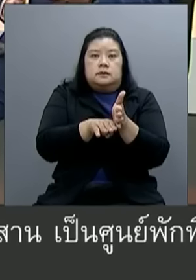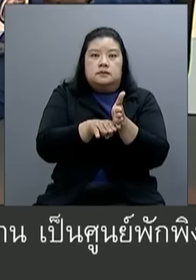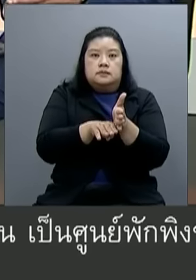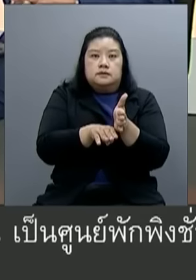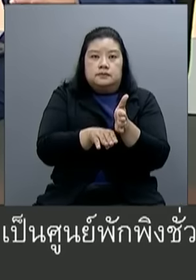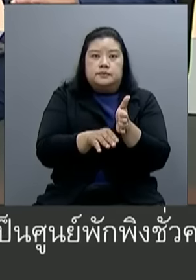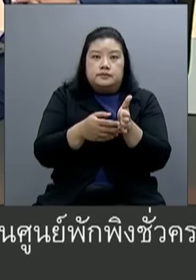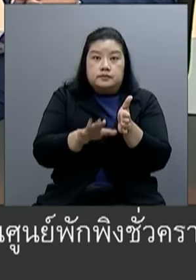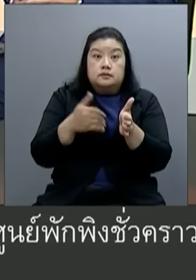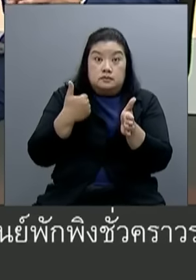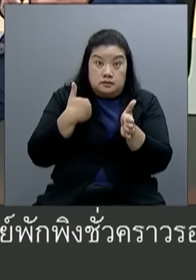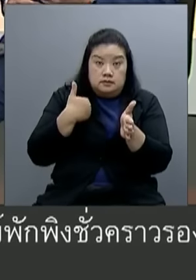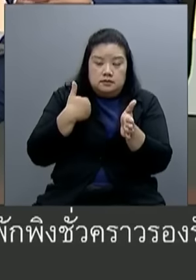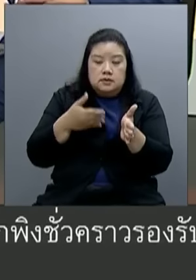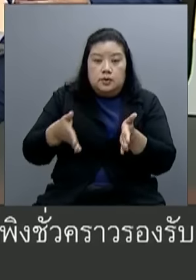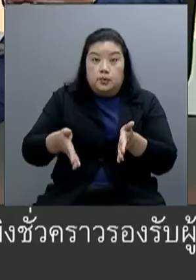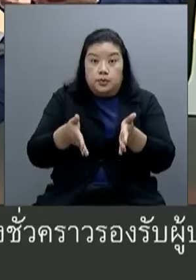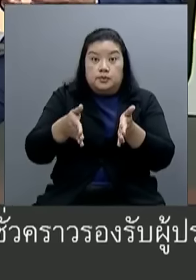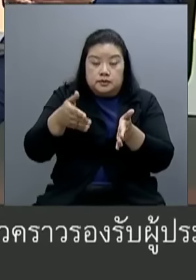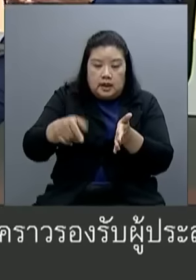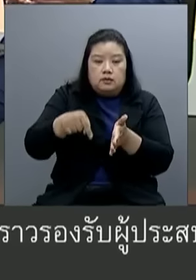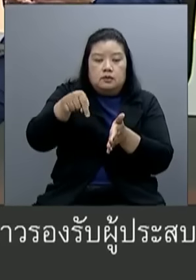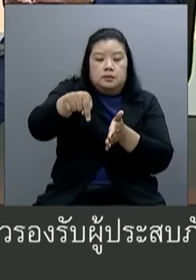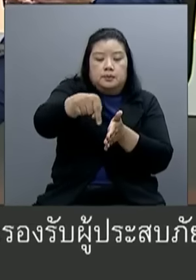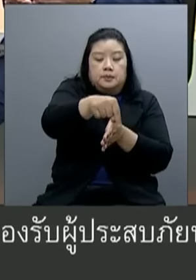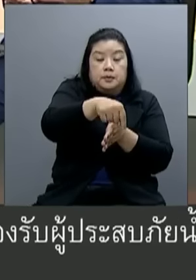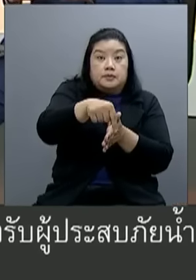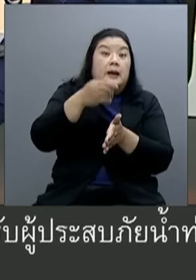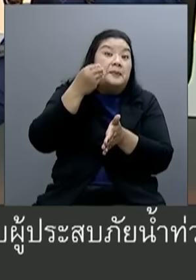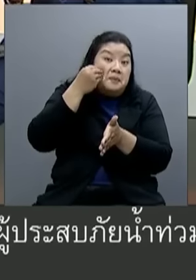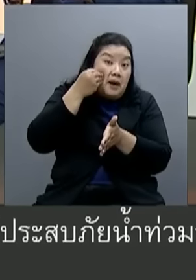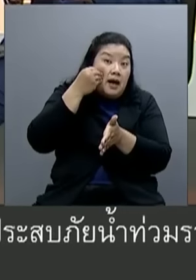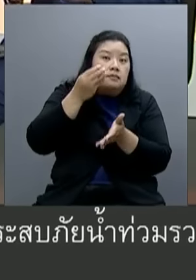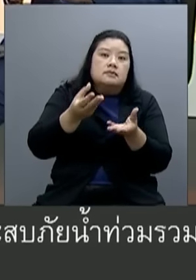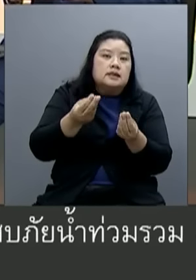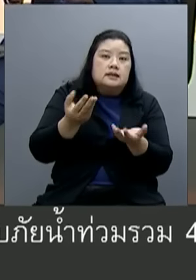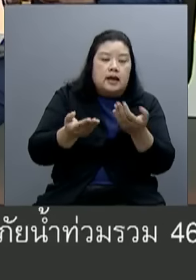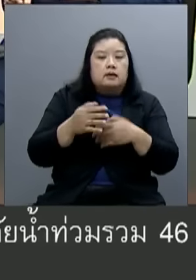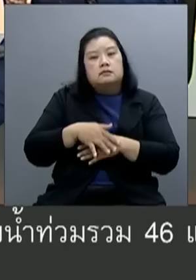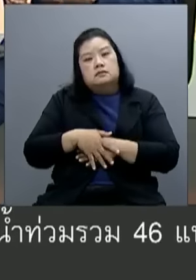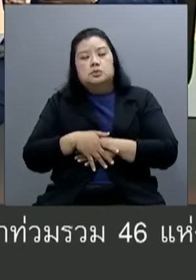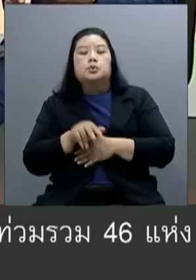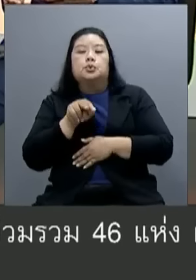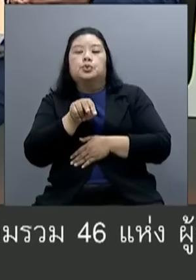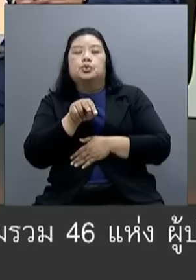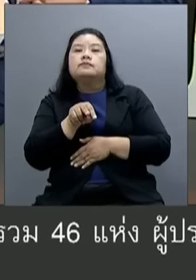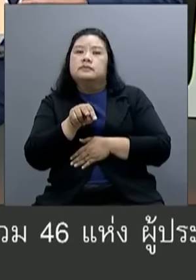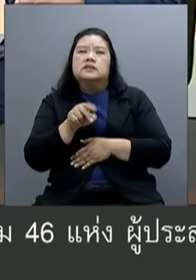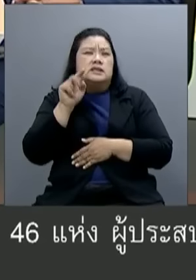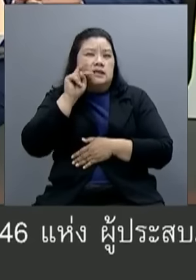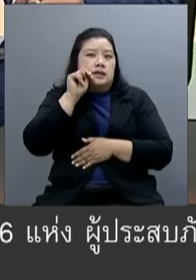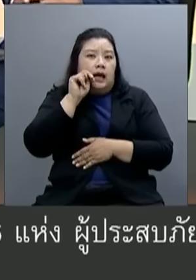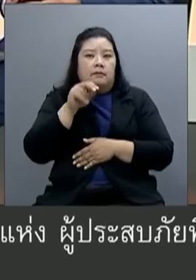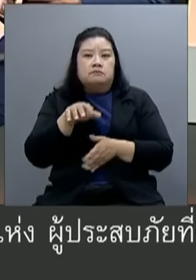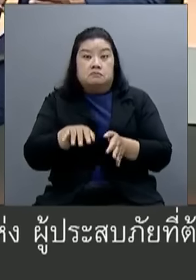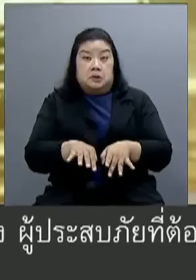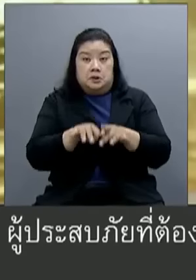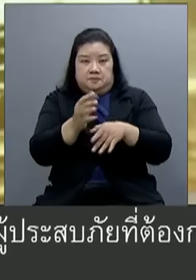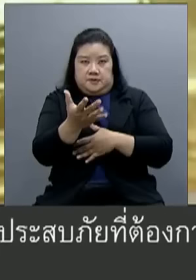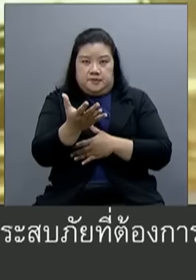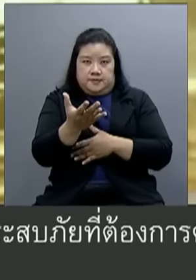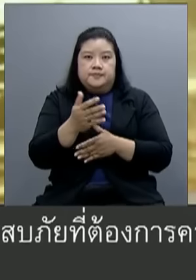ล่างลงไปเนี่ยนะครับจากการที่เราติดตามประเมินนะครับก็ระดับน้ำเนี่ยจะไม่เพิ่มเติมจากนี้แล้วนะครับ